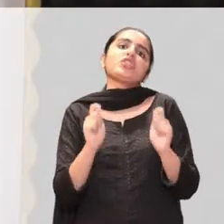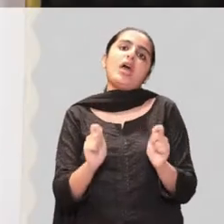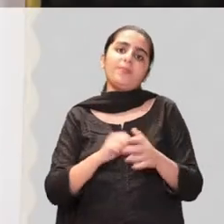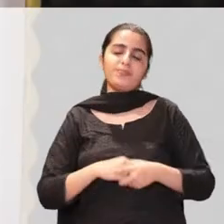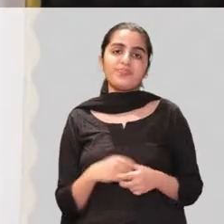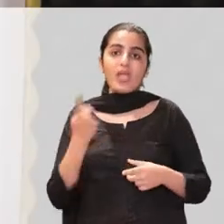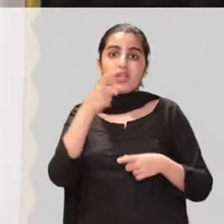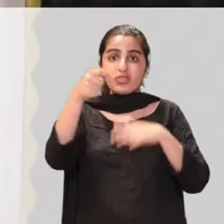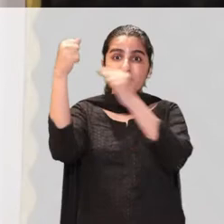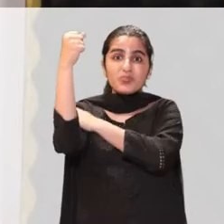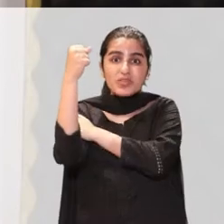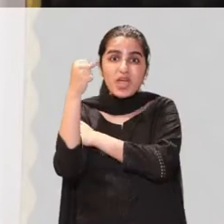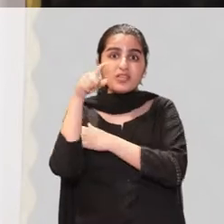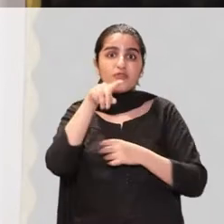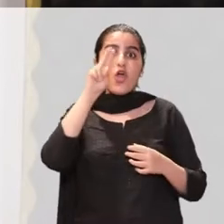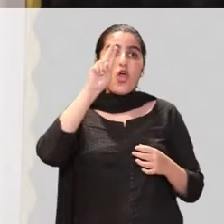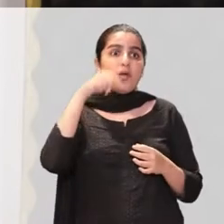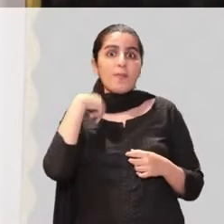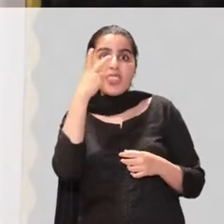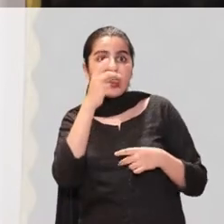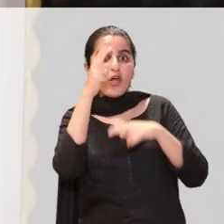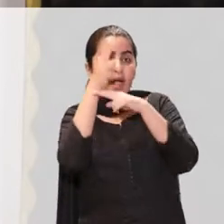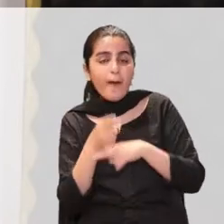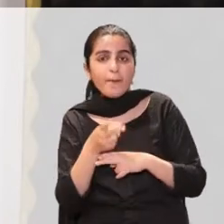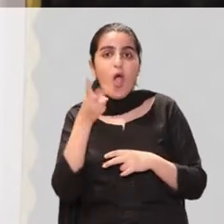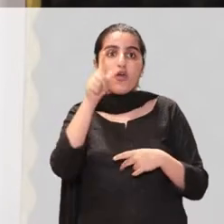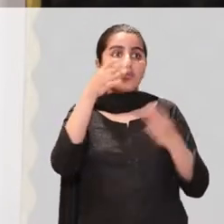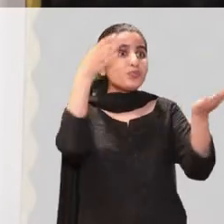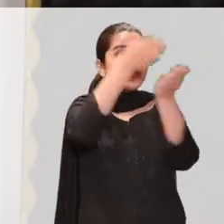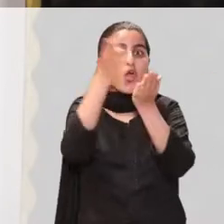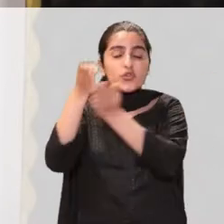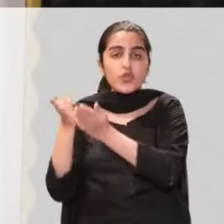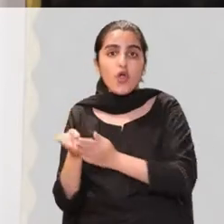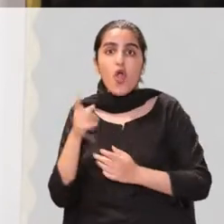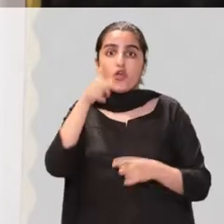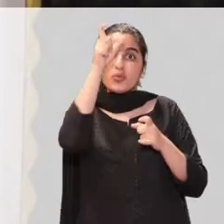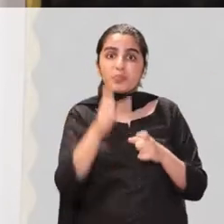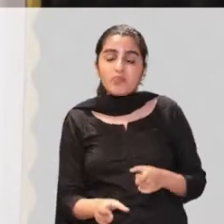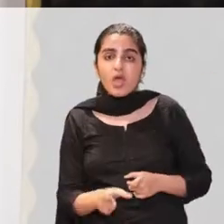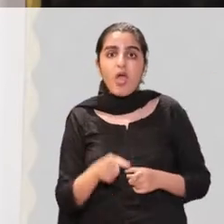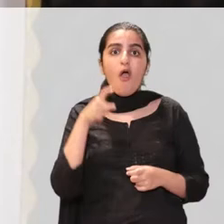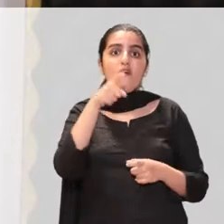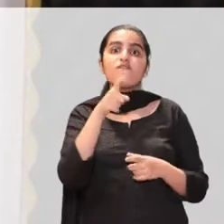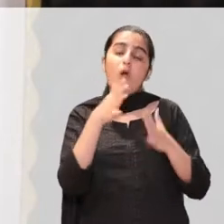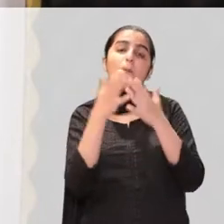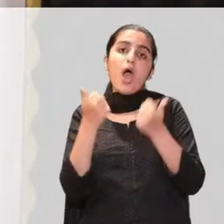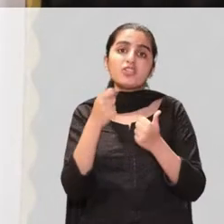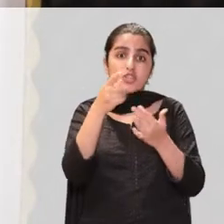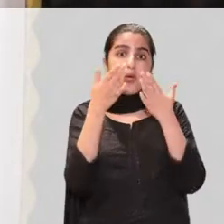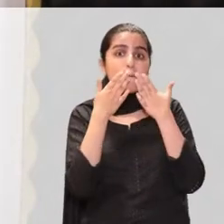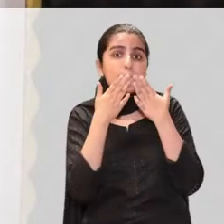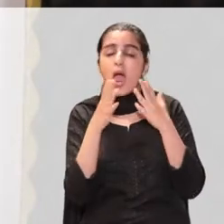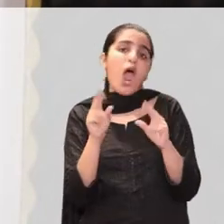कोशिश है आपकी पर्सनल बिलीफ है अनुसार बड़ी मज़ेदार कहानियां हुई होंगी आपके साथ भी और को इरफान हमको